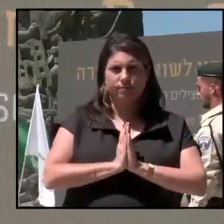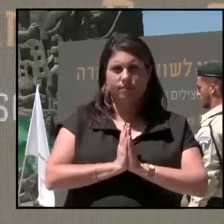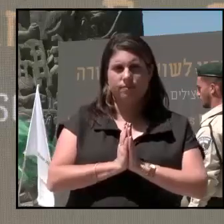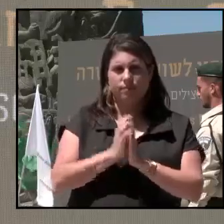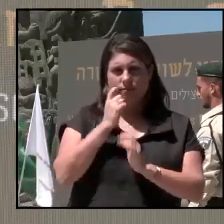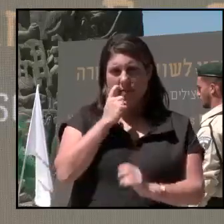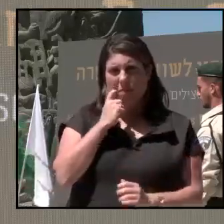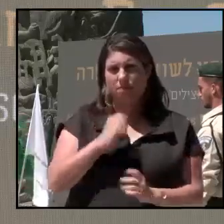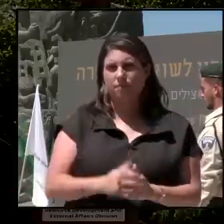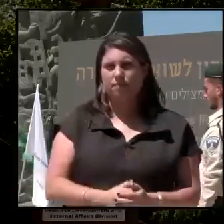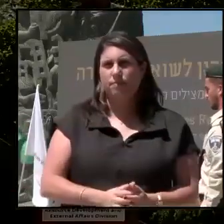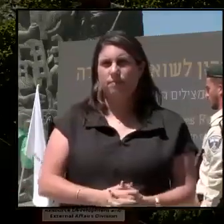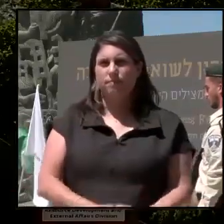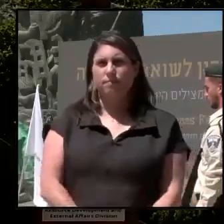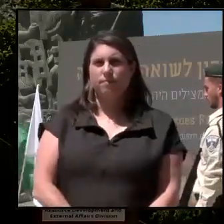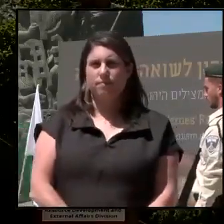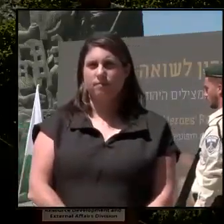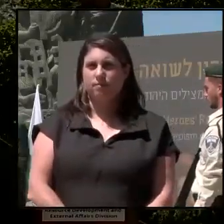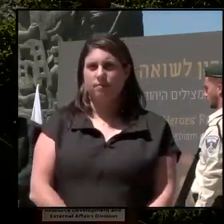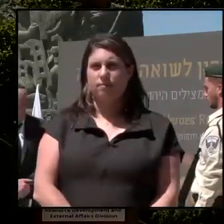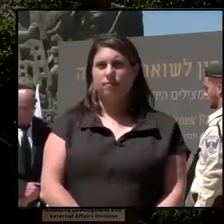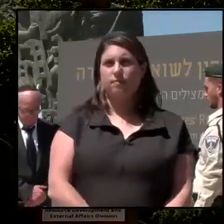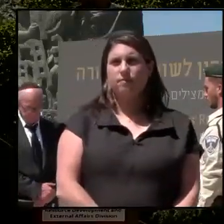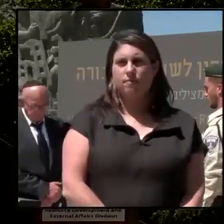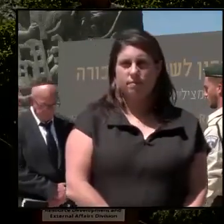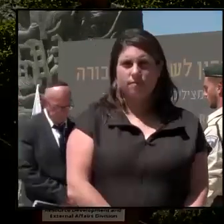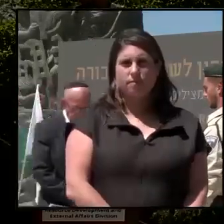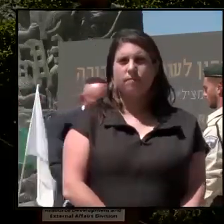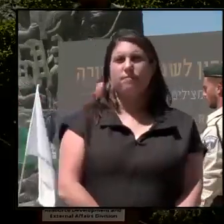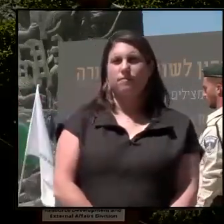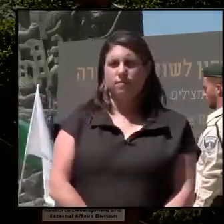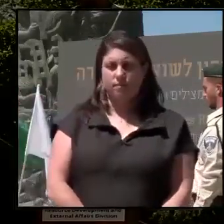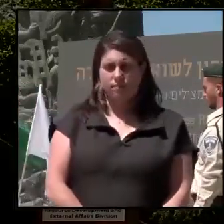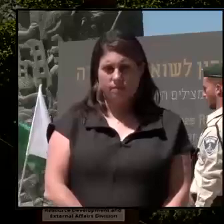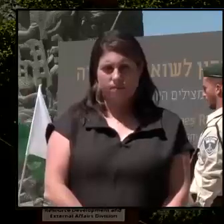שמר יבוא לדום. שמר דום. שמר יחטיף את נשקו. היי, שיק.